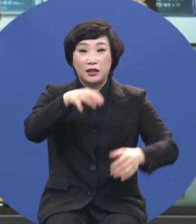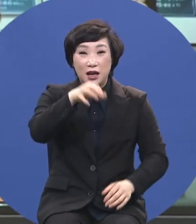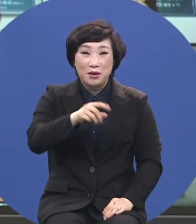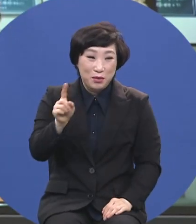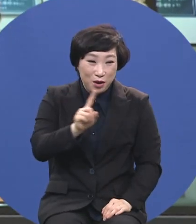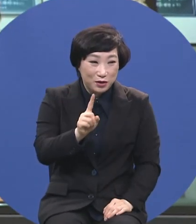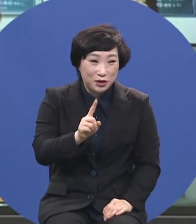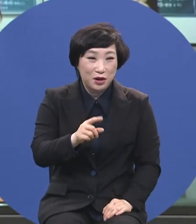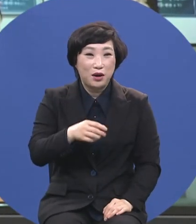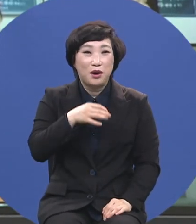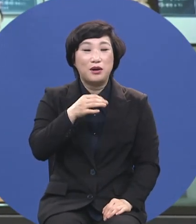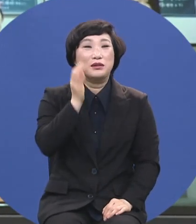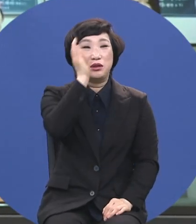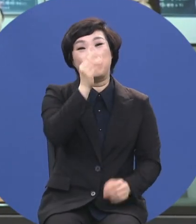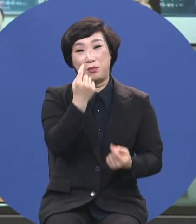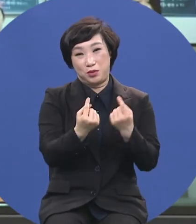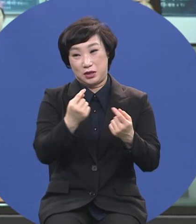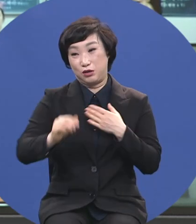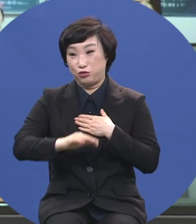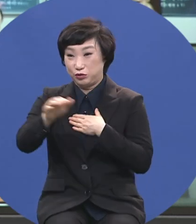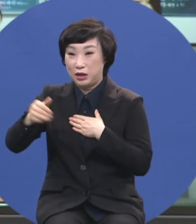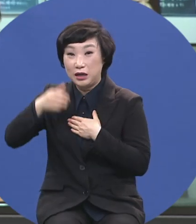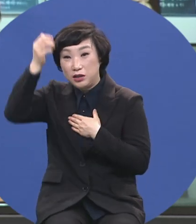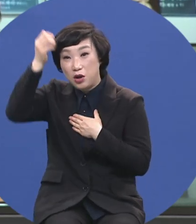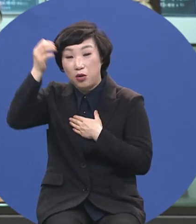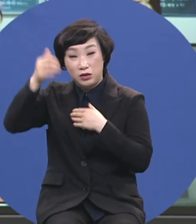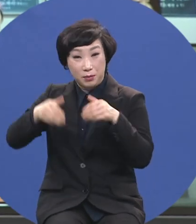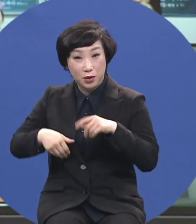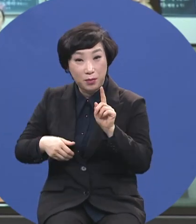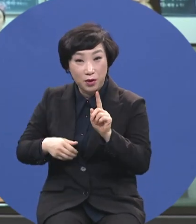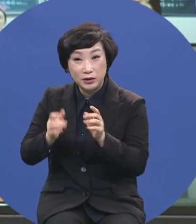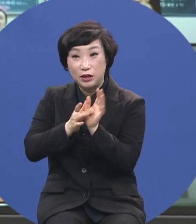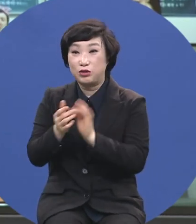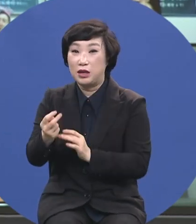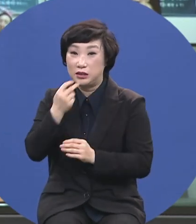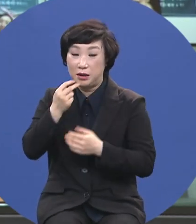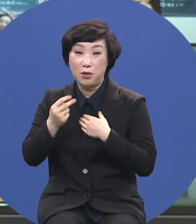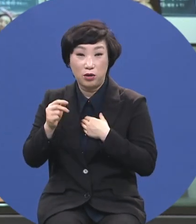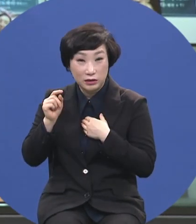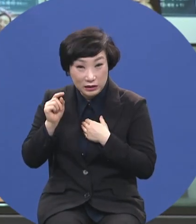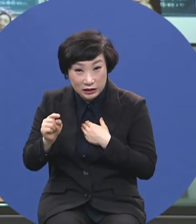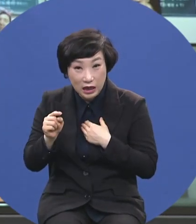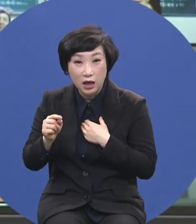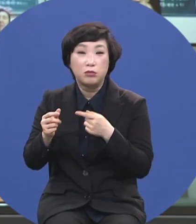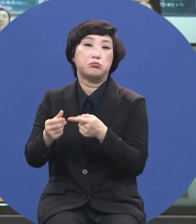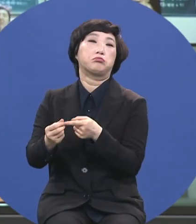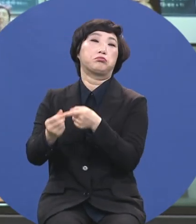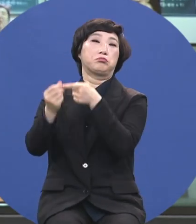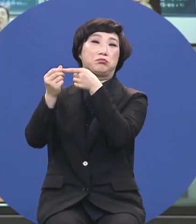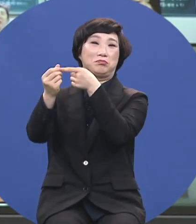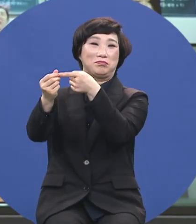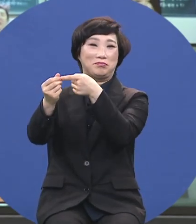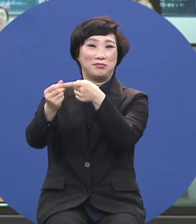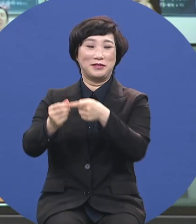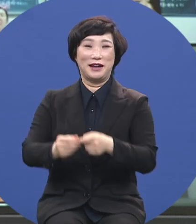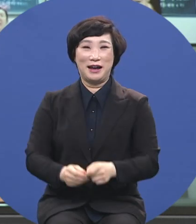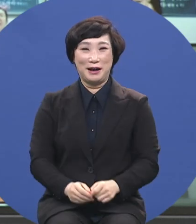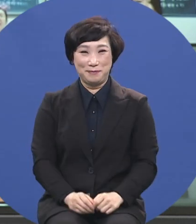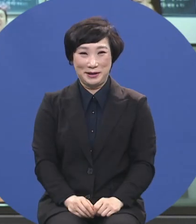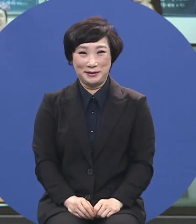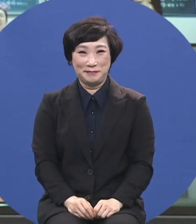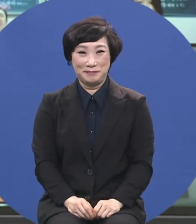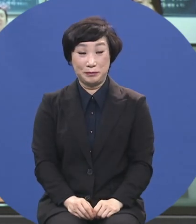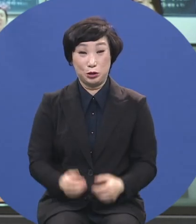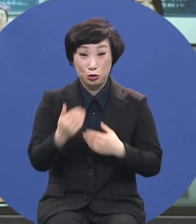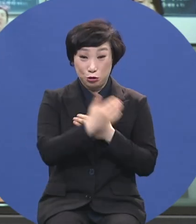무슨 소리보다 우리 영혼에게는 예수가 주신 생명, 그것이 제일이라 이